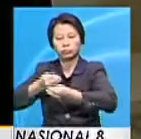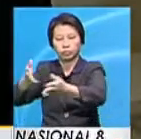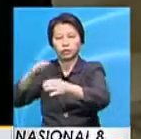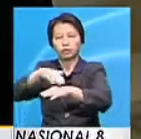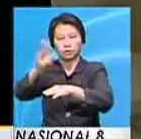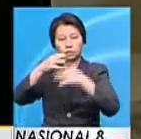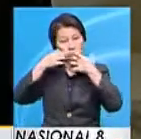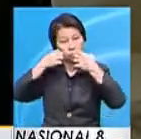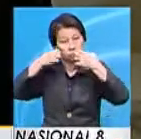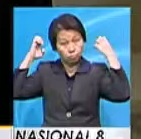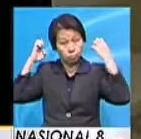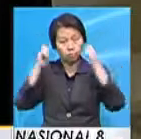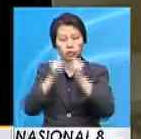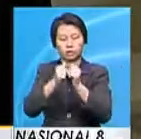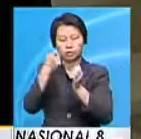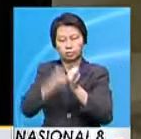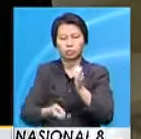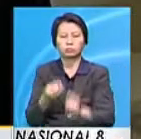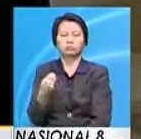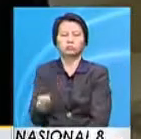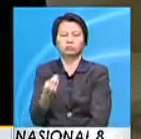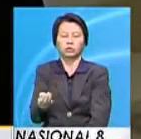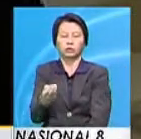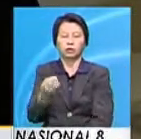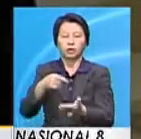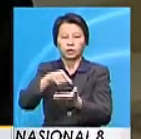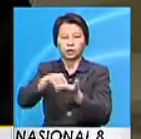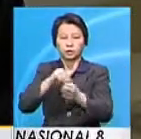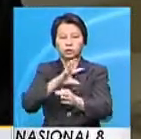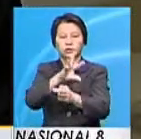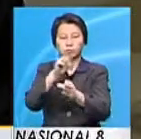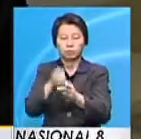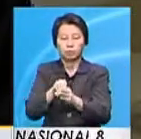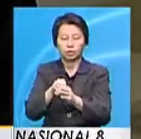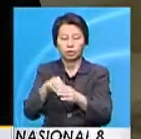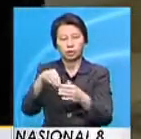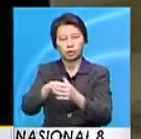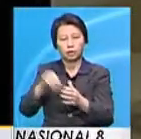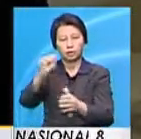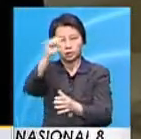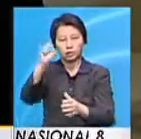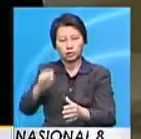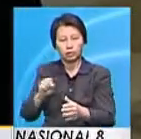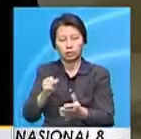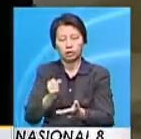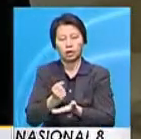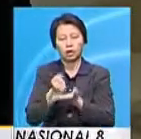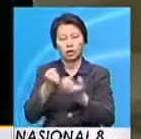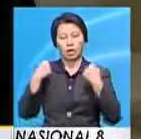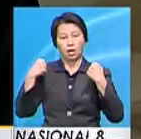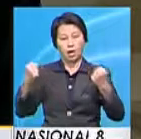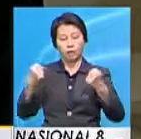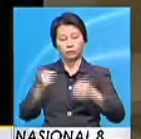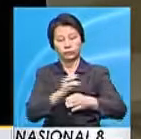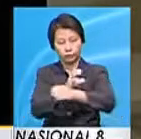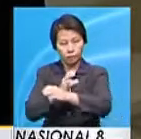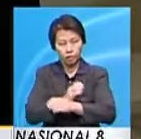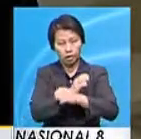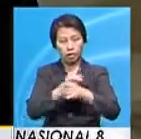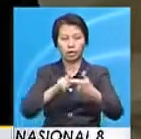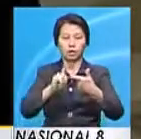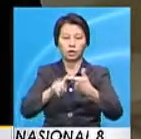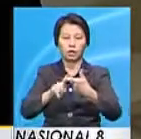lebih efisien dengan kos yang lebih rendah. Ini termasuklah dalam soal healthcare umpamanya. Dalam